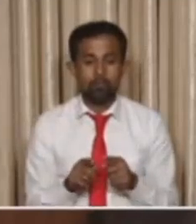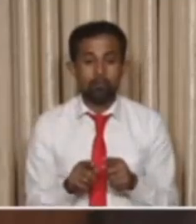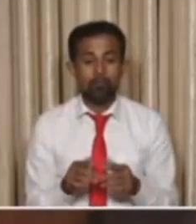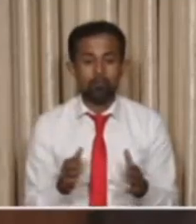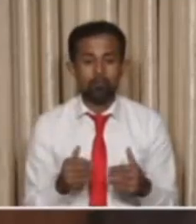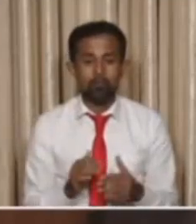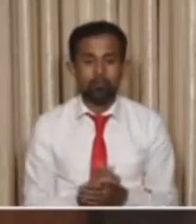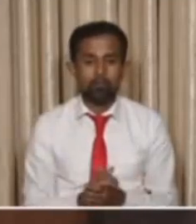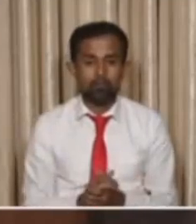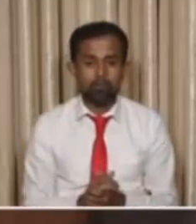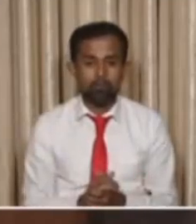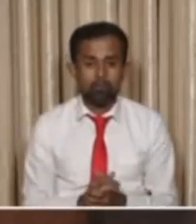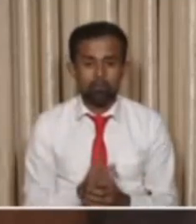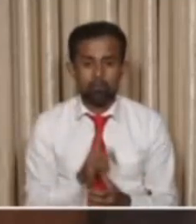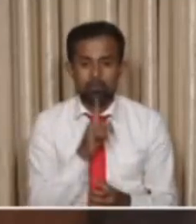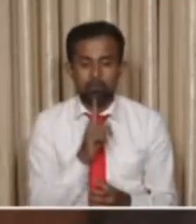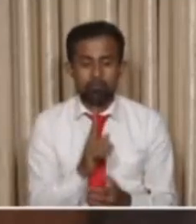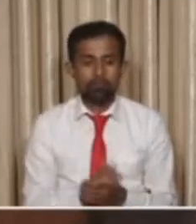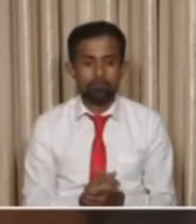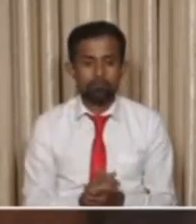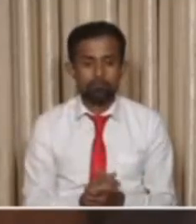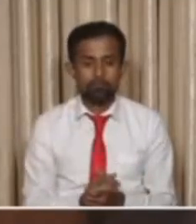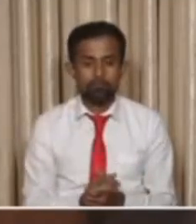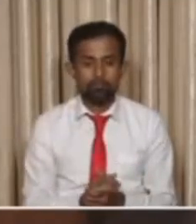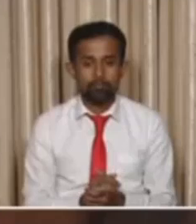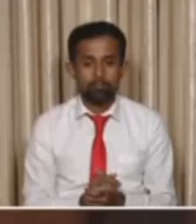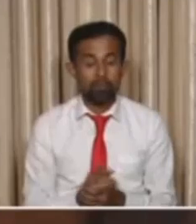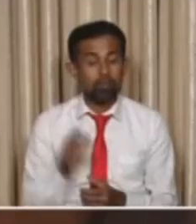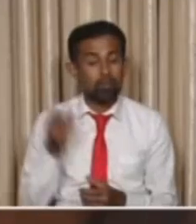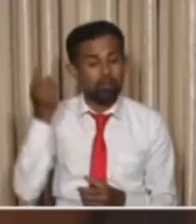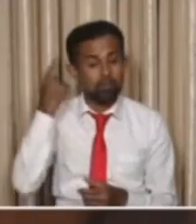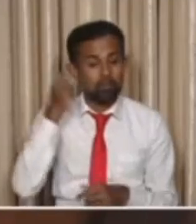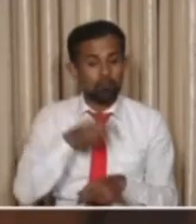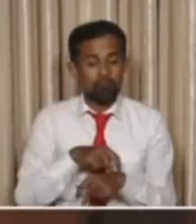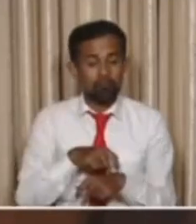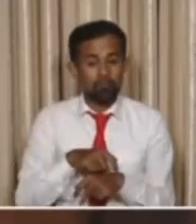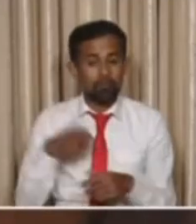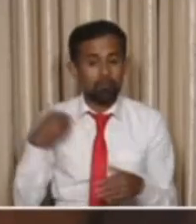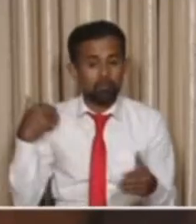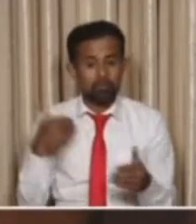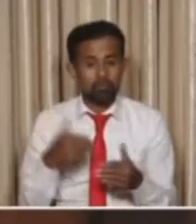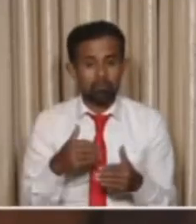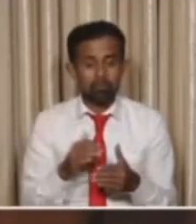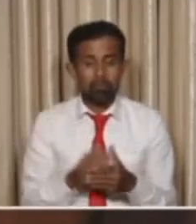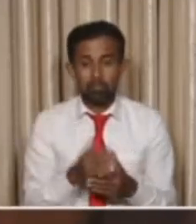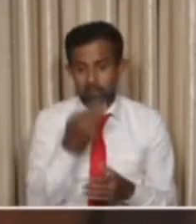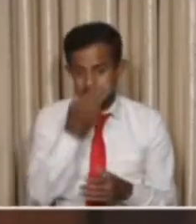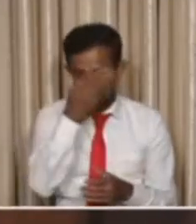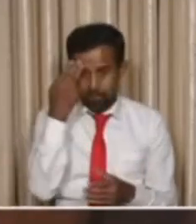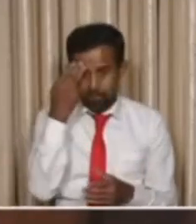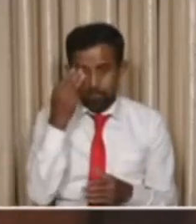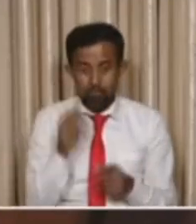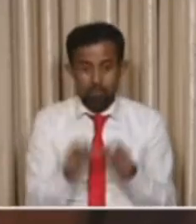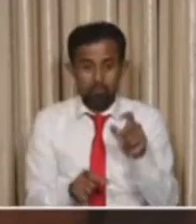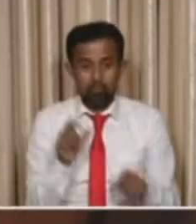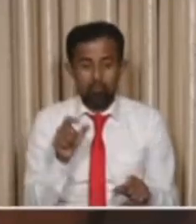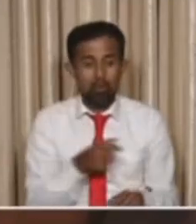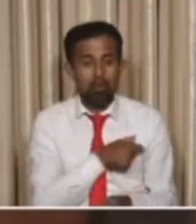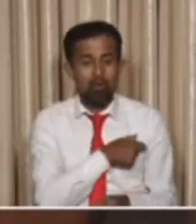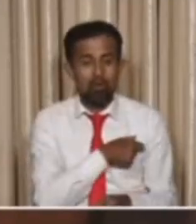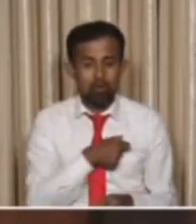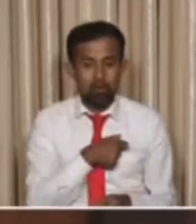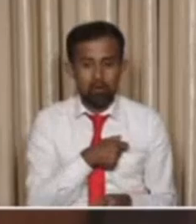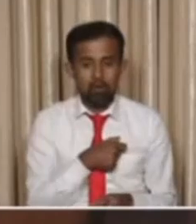தலைவர்கள், இந்த நாட்டிலே இரு சமூகம் வாழும்போது தமிழ் பேசும் தரப்பினருடைய அந்த முன்வைத்த அரசியல் ரீதியாக அவங்க முன்வைத்த விடயங்களை பற்றி எந்த